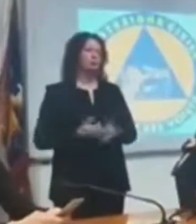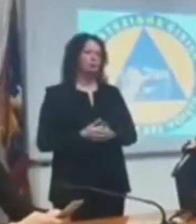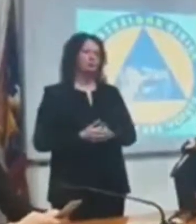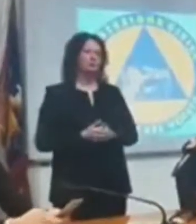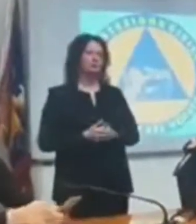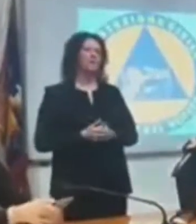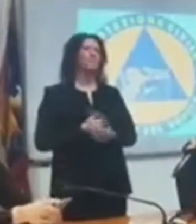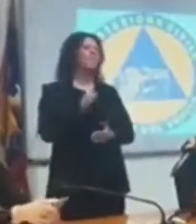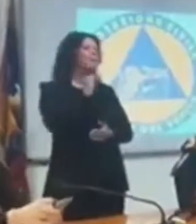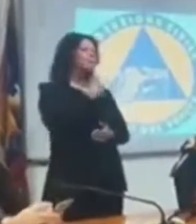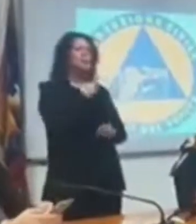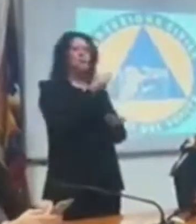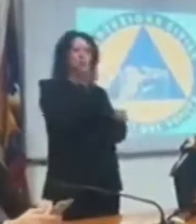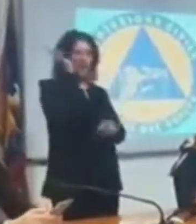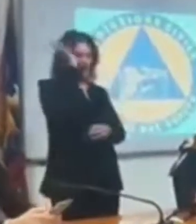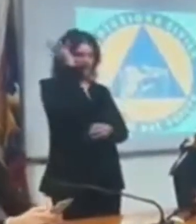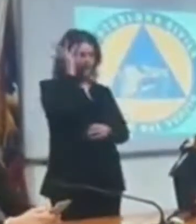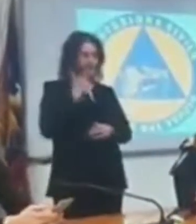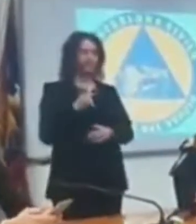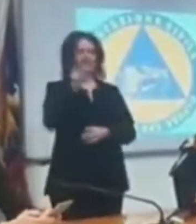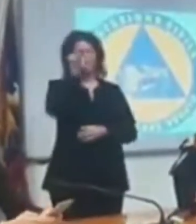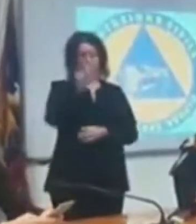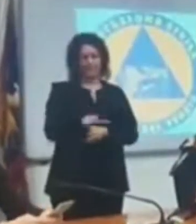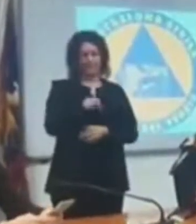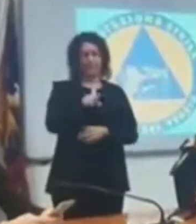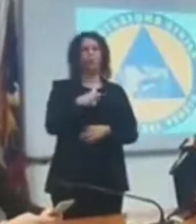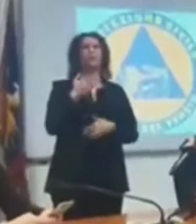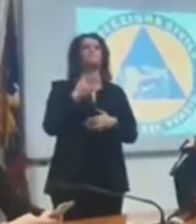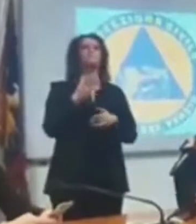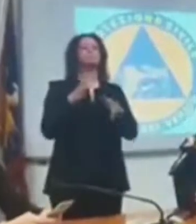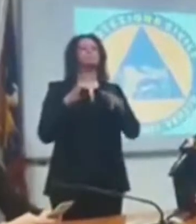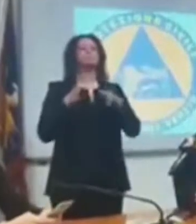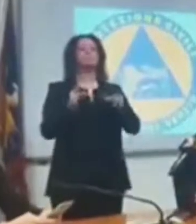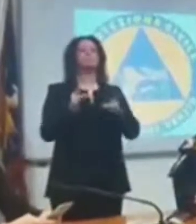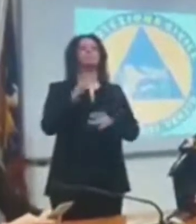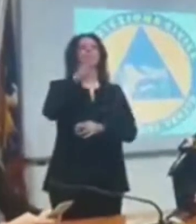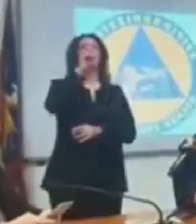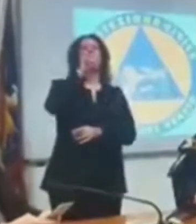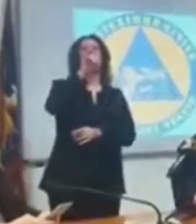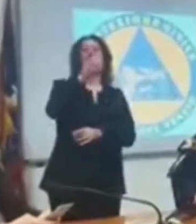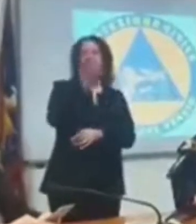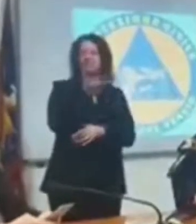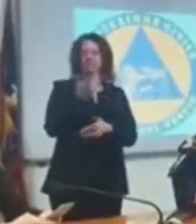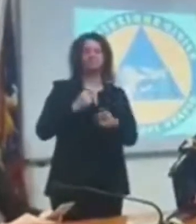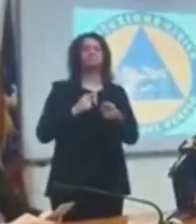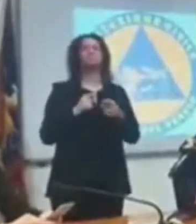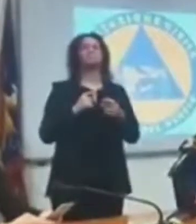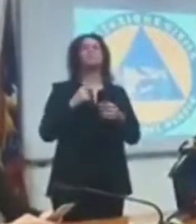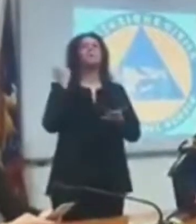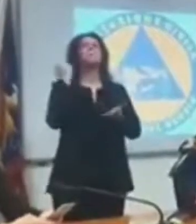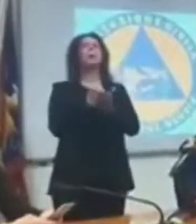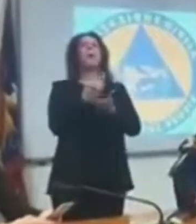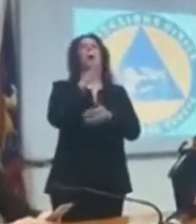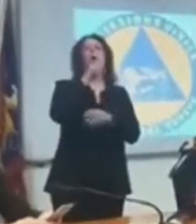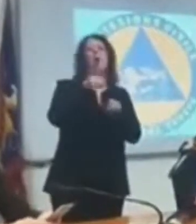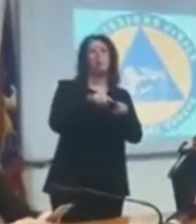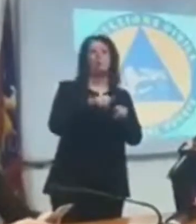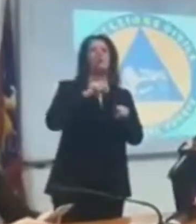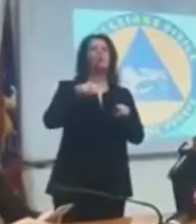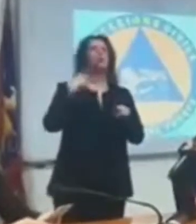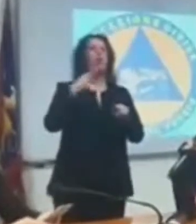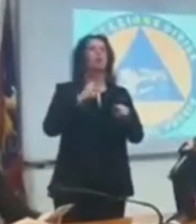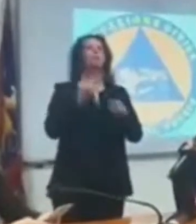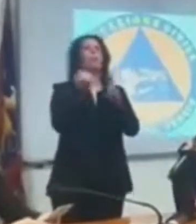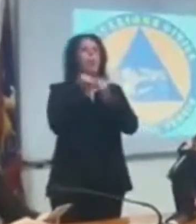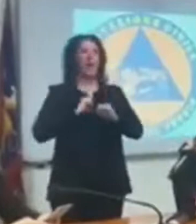assurdo, prende il Covid, si negativizza, passano 2 mesi, attraverso la strada, viene investito, muore.